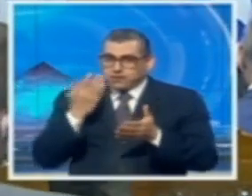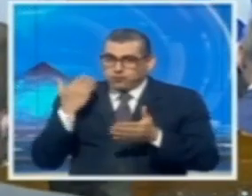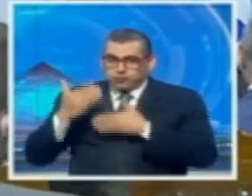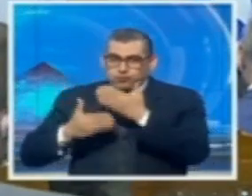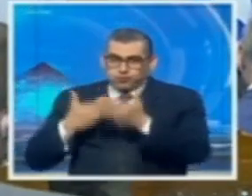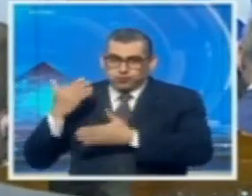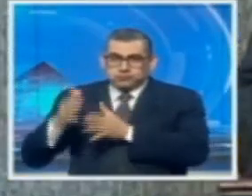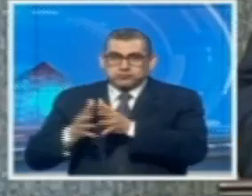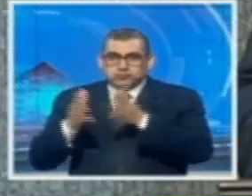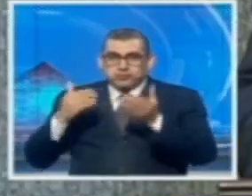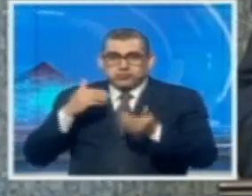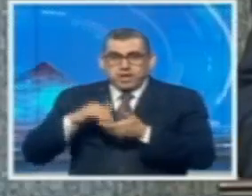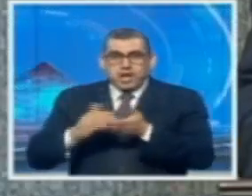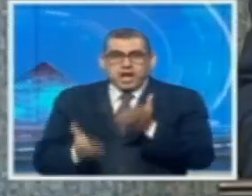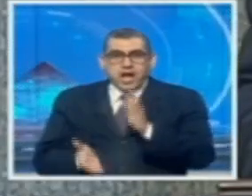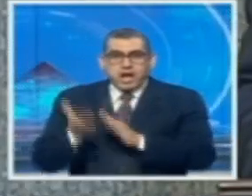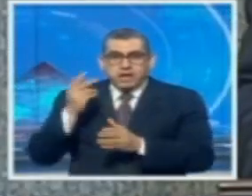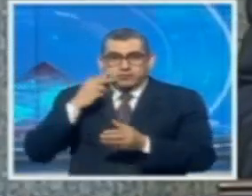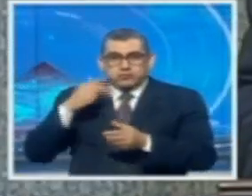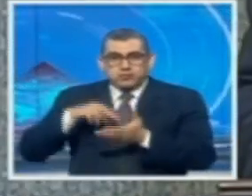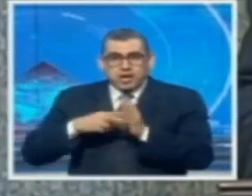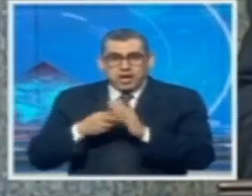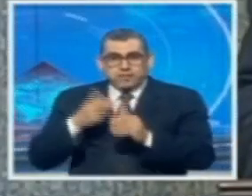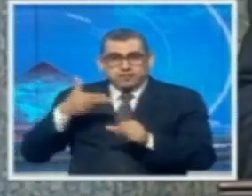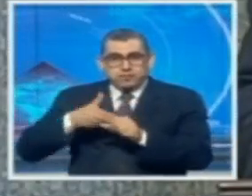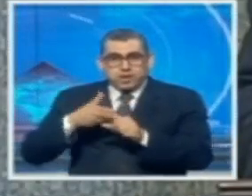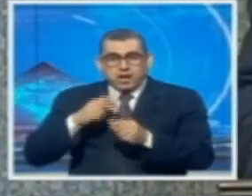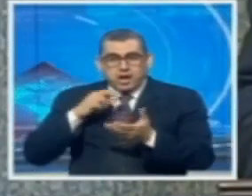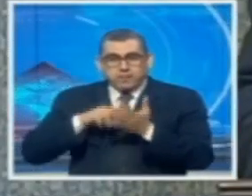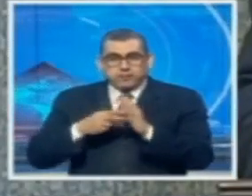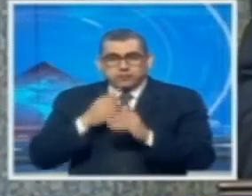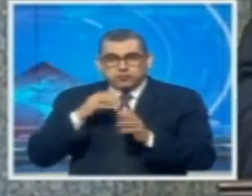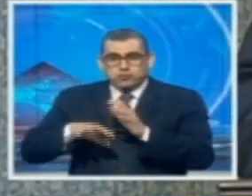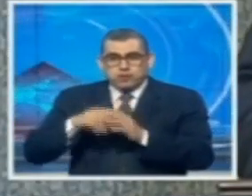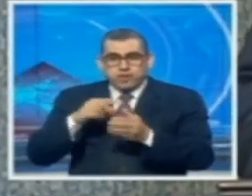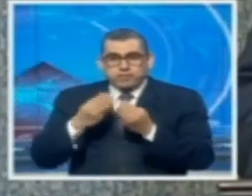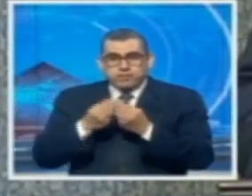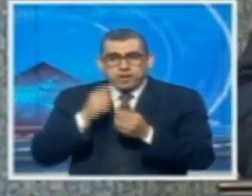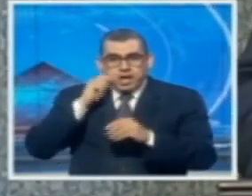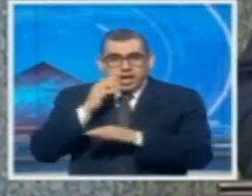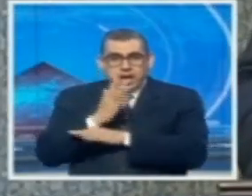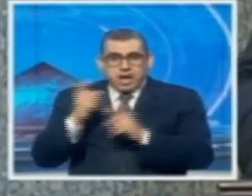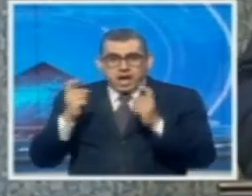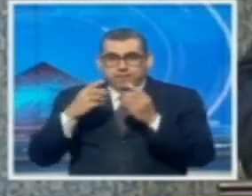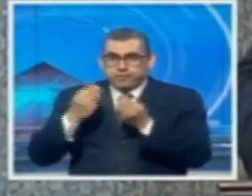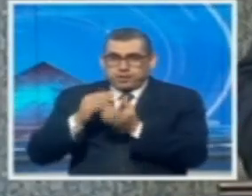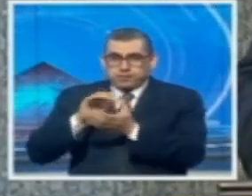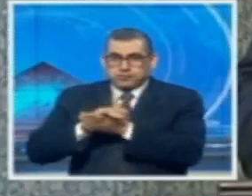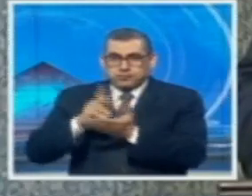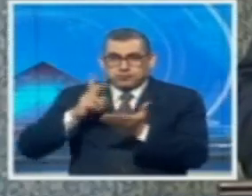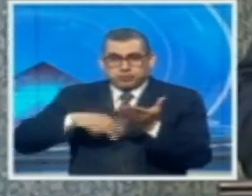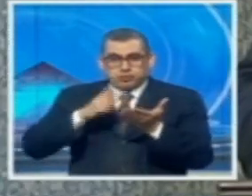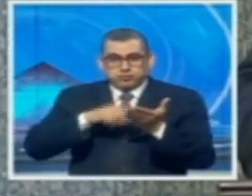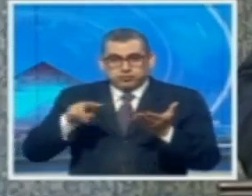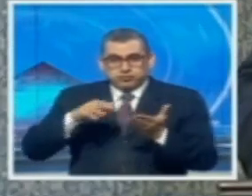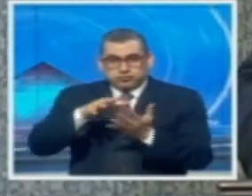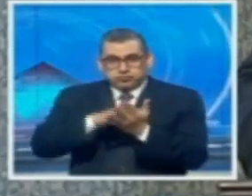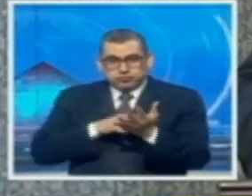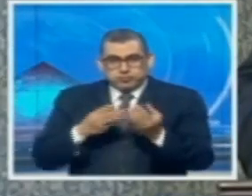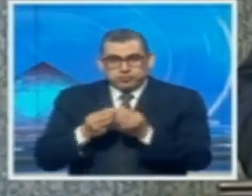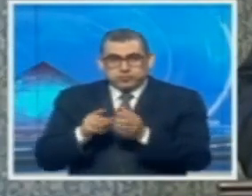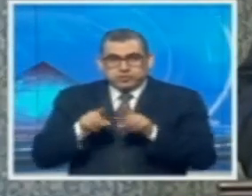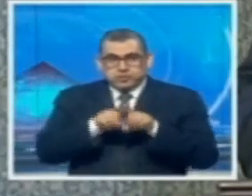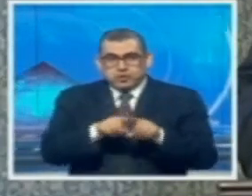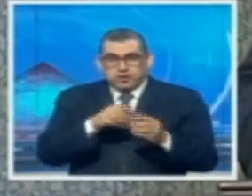ذلك التعاون في مجالات تتنوع ما بين الطاقة إلى مكافحة الإرهاب، ووقع البلدان إلى جانب